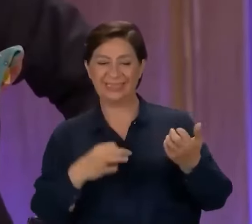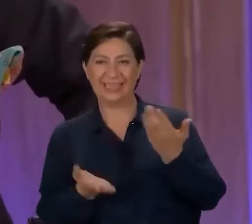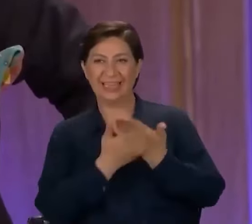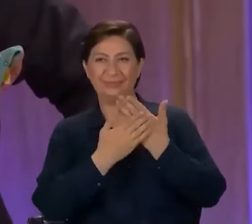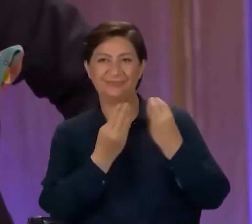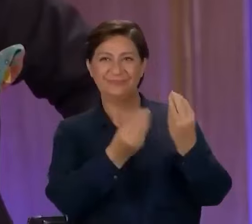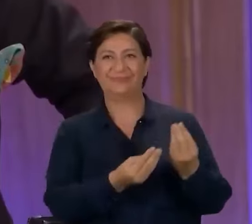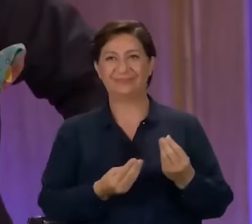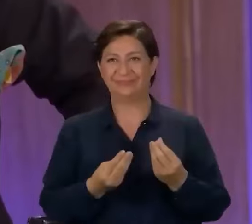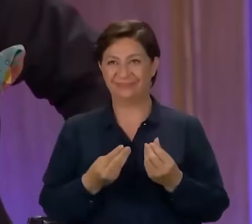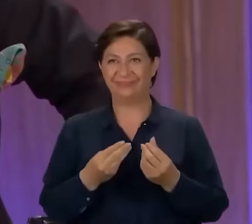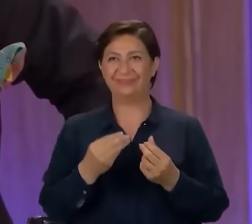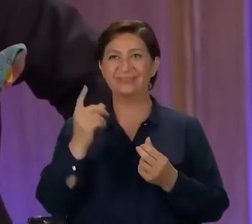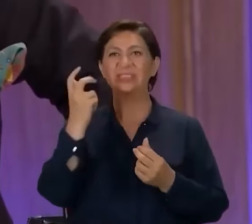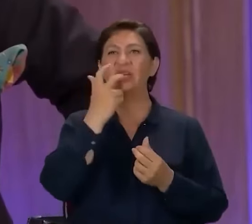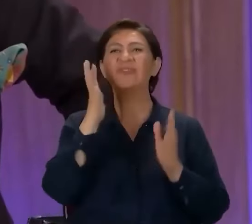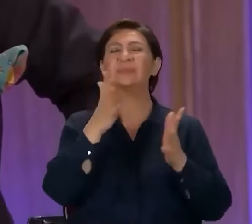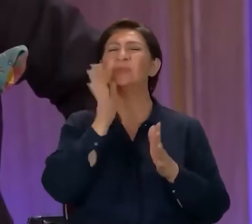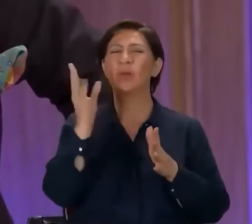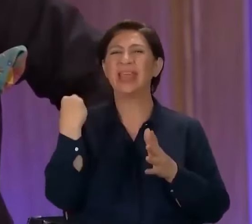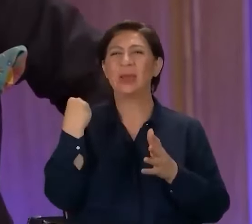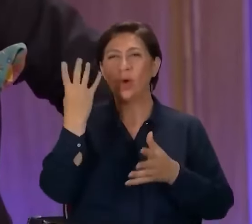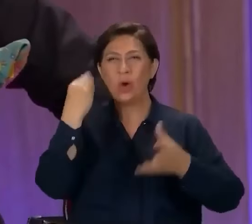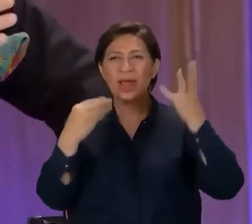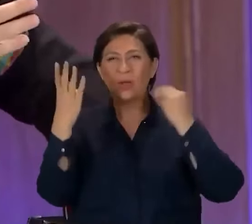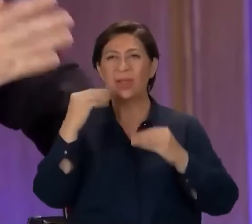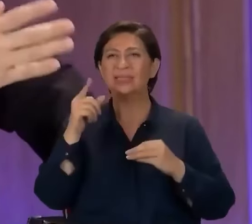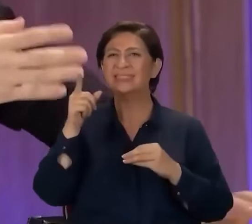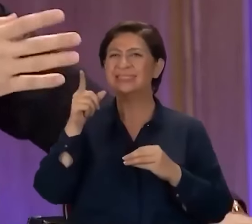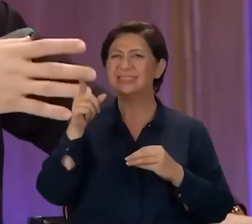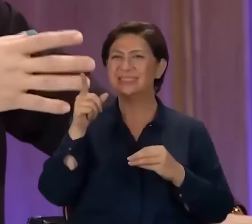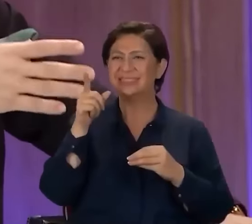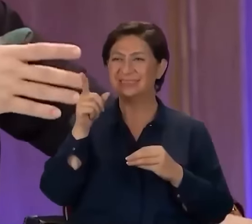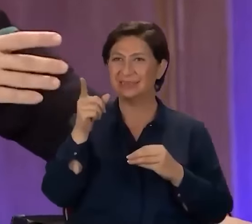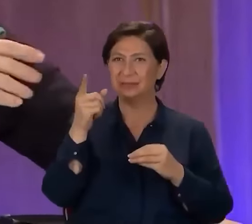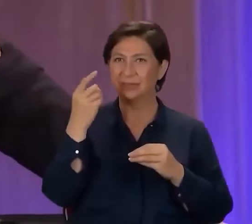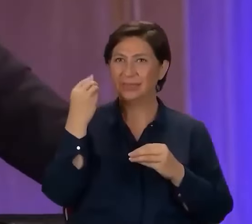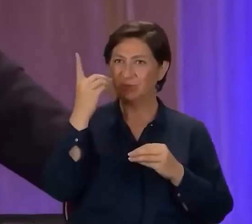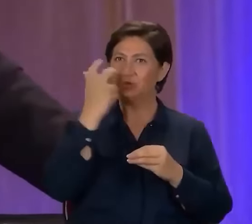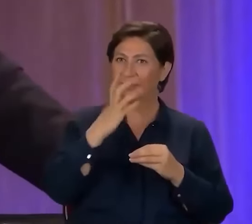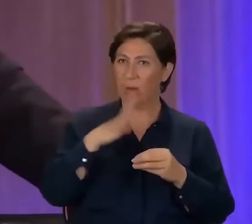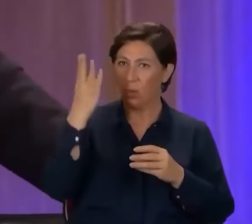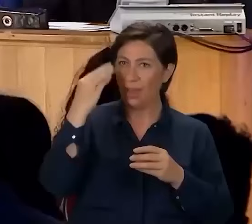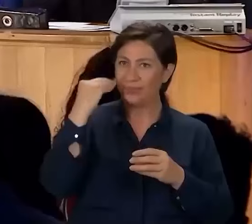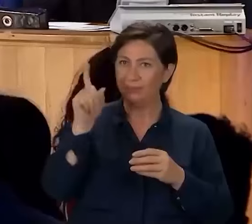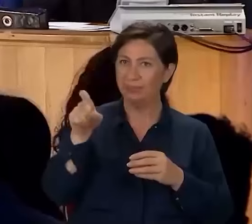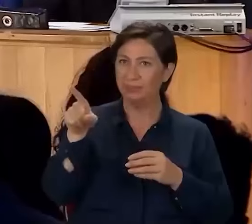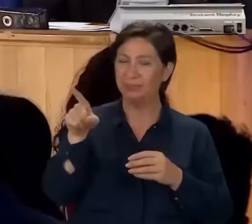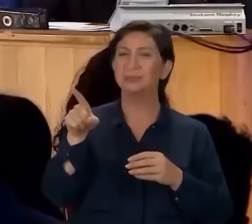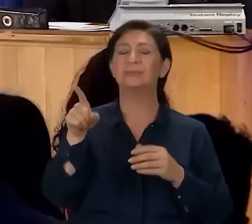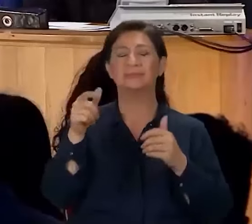çünkü şey pek bir şarkı bilmiyorlar da yeni öğreniyorlar işte. Şimdi siz Stairway to Heaven'ı öğrendiniz mi çalmasını?